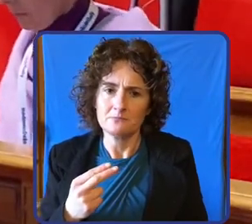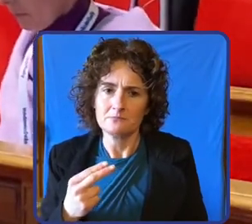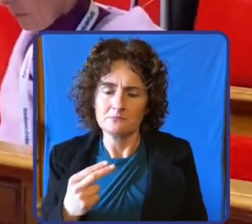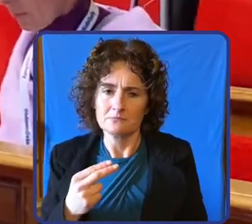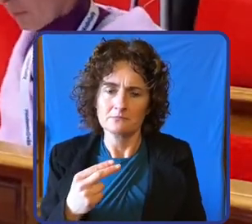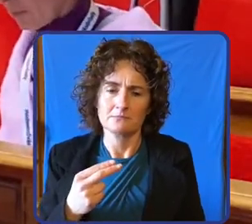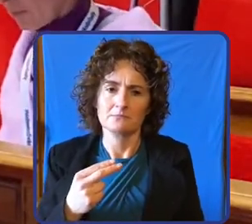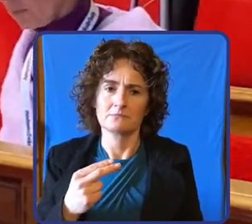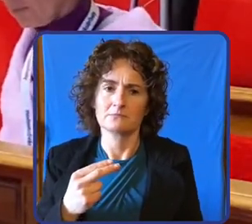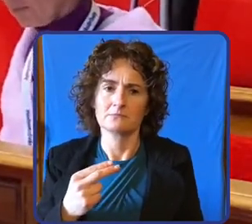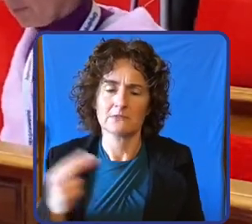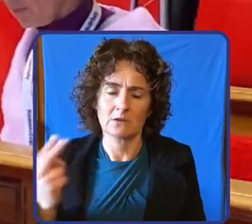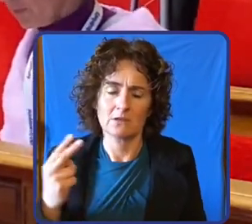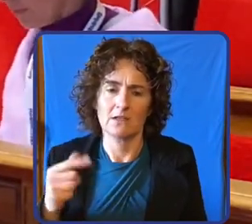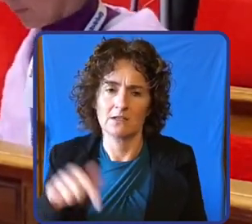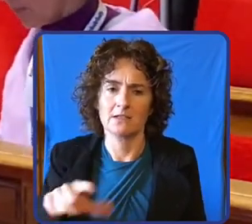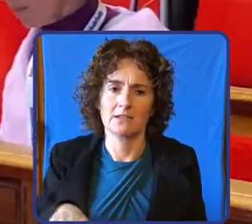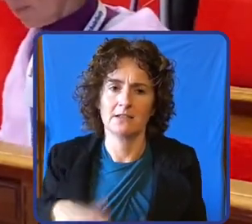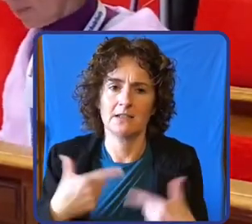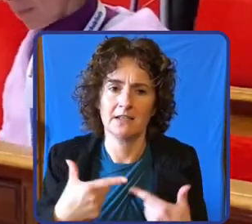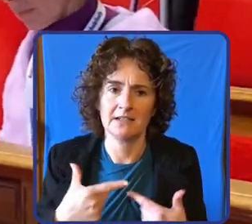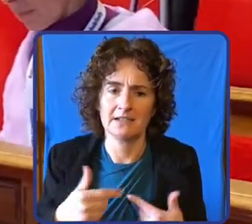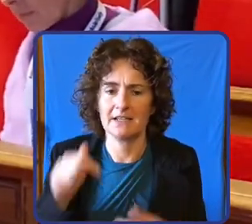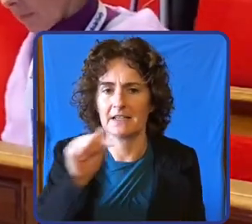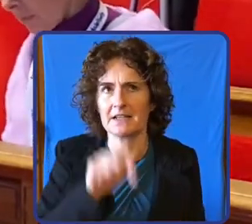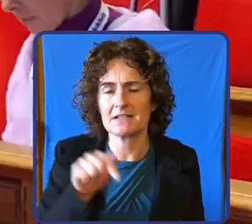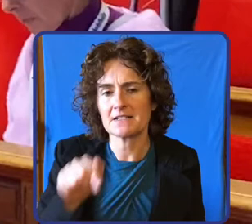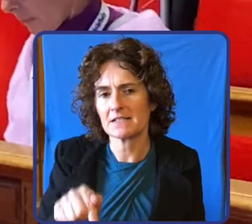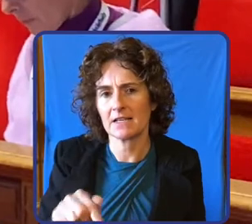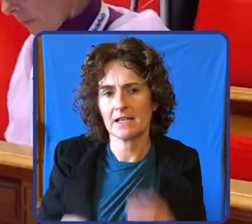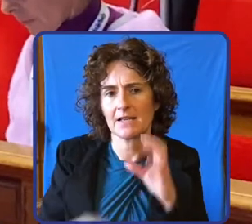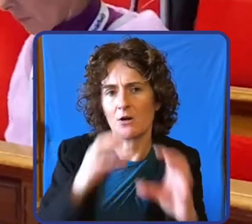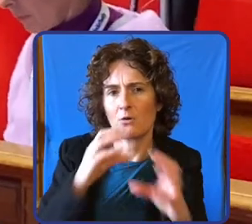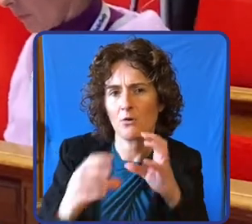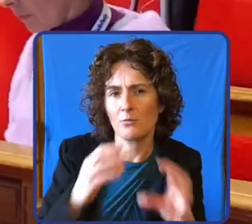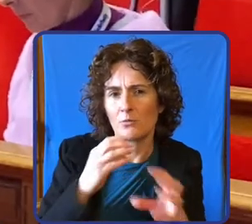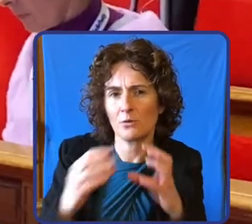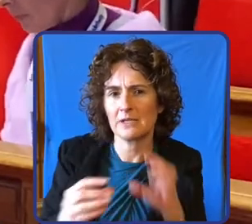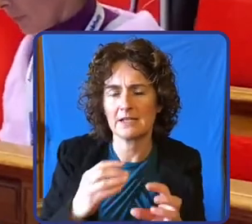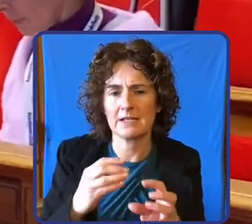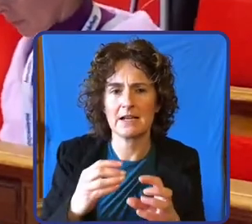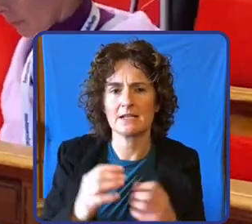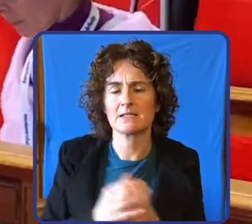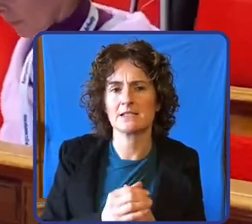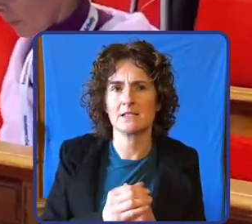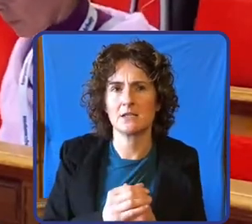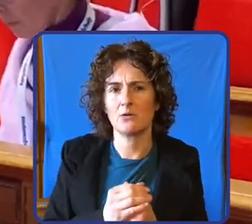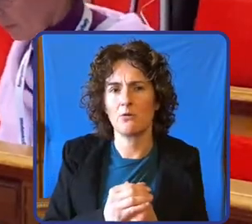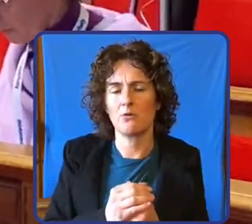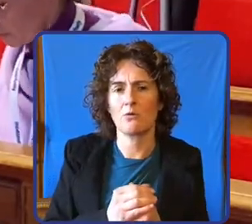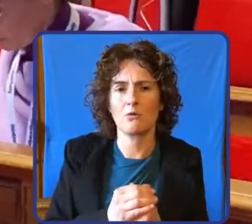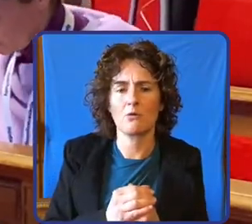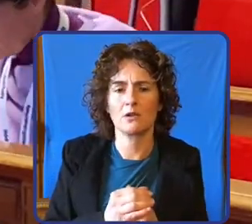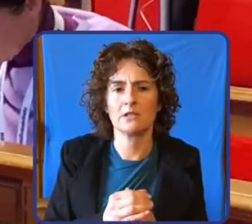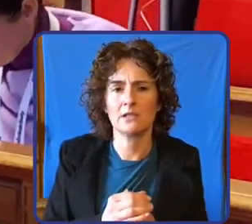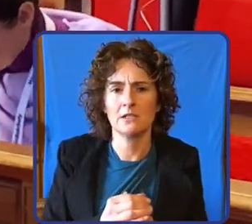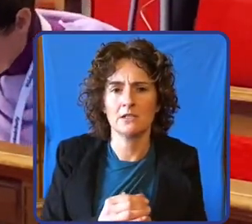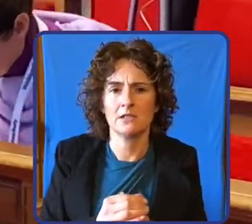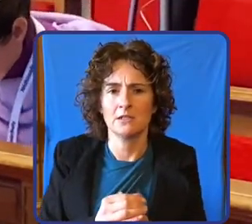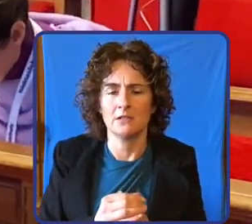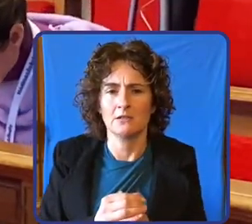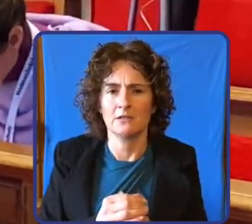tartom szerencsésnek, és ezeken a kommunikációkon, ezeken a jelzőkön megy el az együttműködés is,